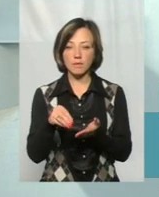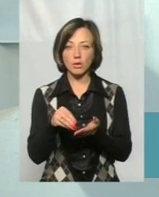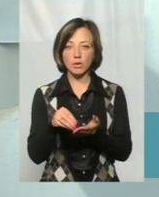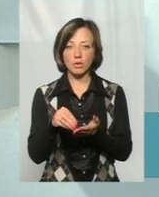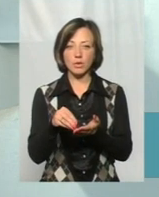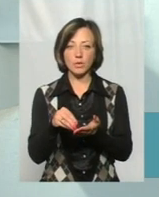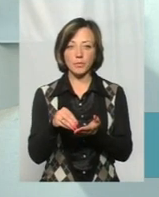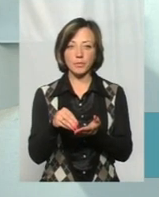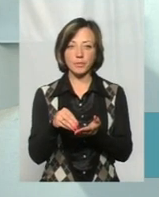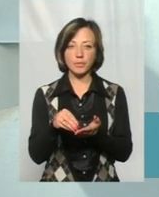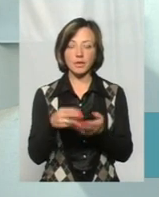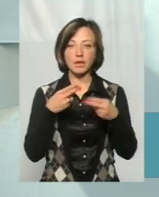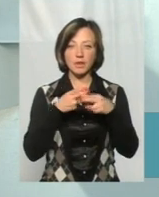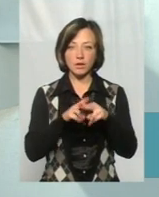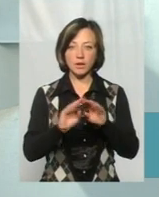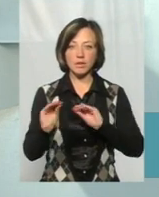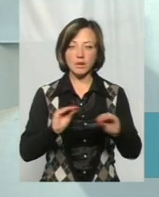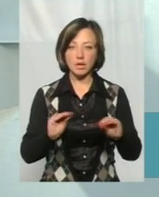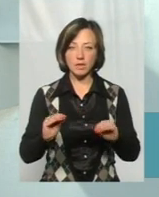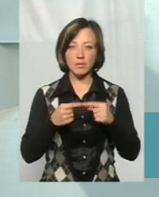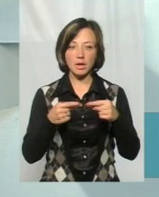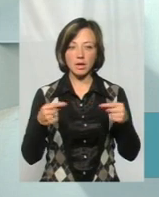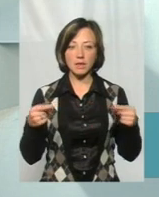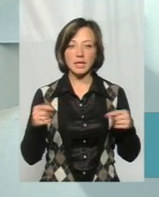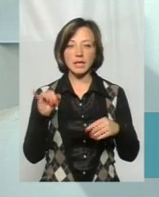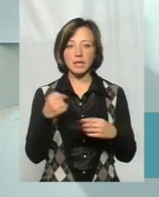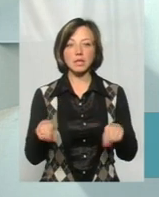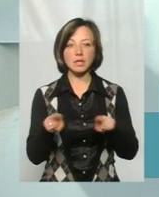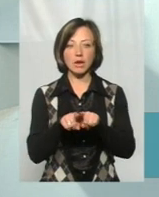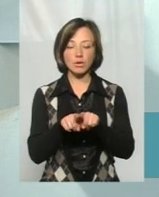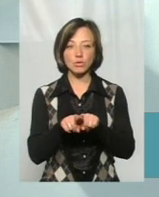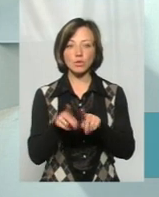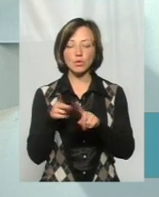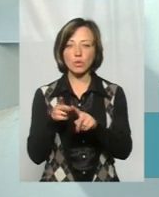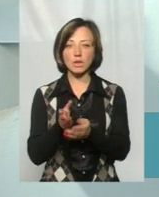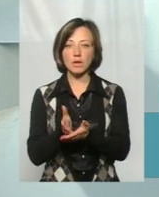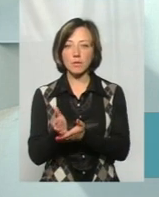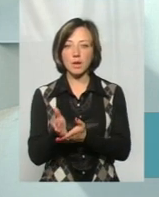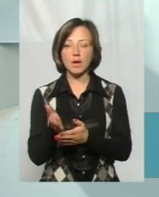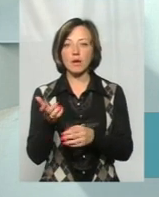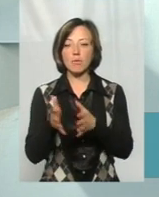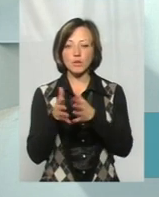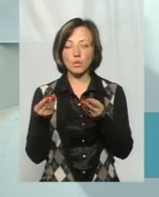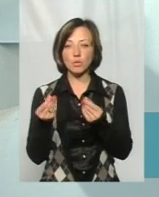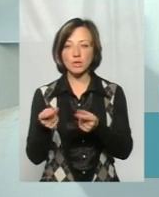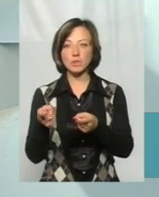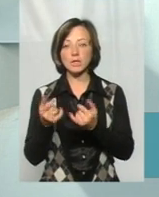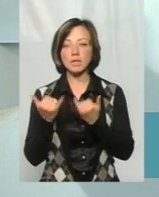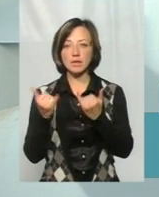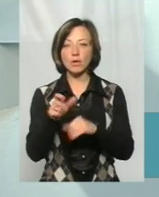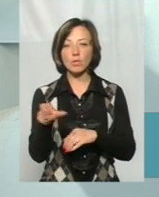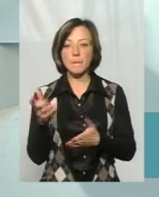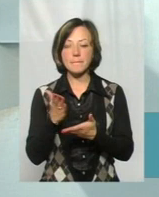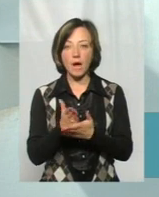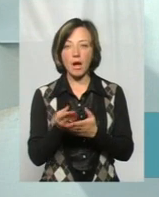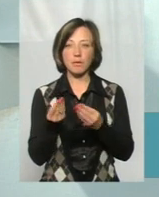якихось технічного інвентаря, приладдя. І також для осіб другий напрямок це були більші кошти, вони залучалися для тих, які вже